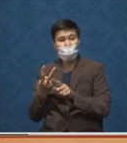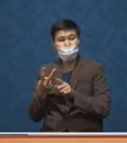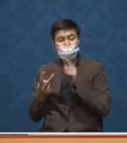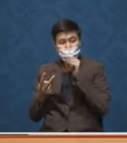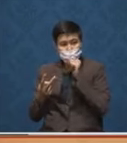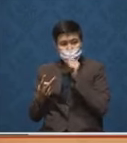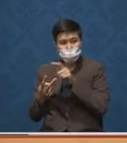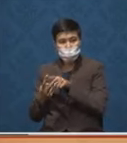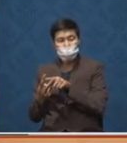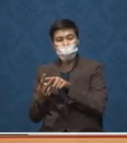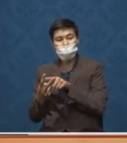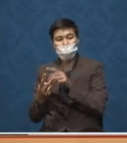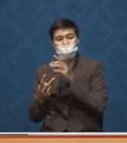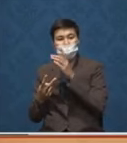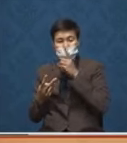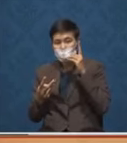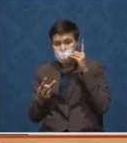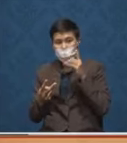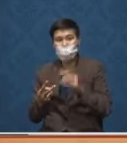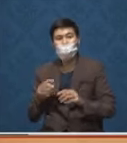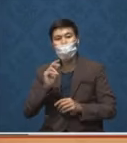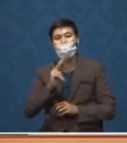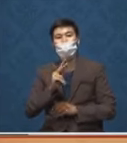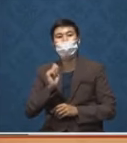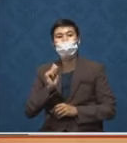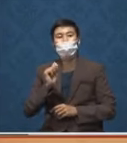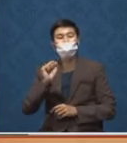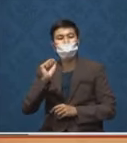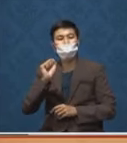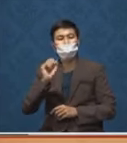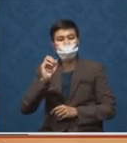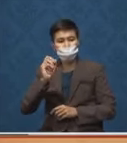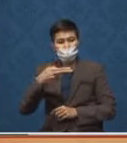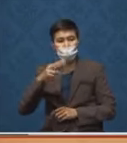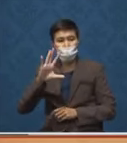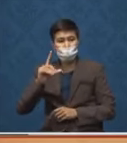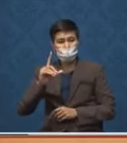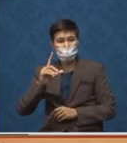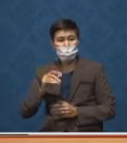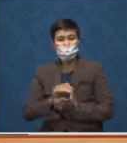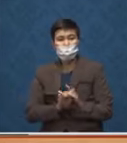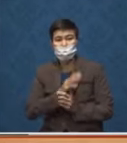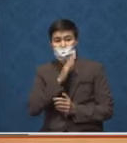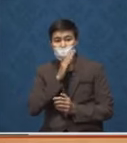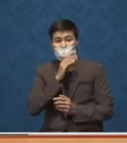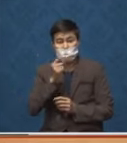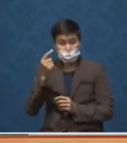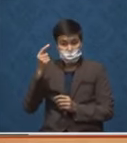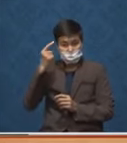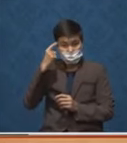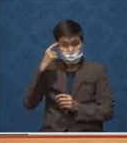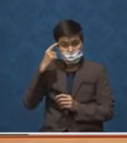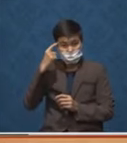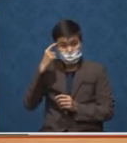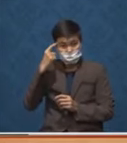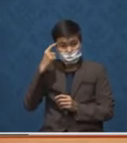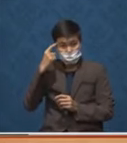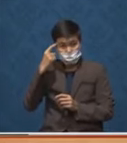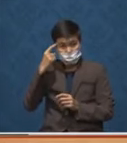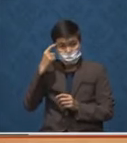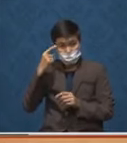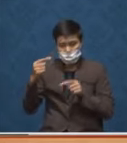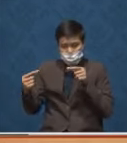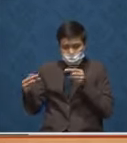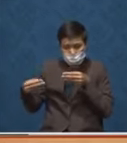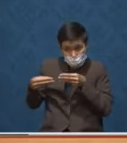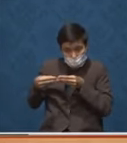ณะอนุกรรมการของกสทช.เองผลออกมาว่าถ้าหัวกันจริงๆเนี่ยค่าบริการจะสูงขึ้น